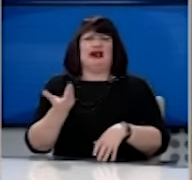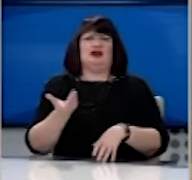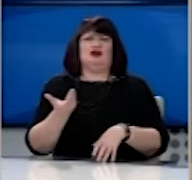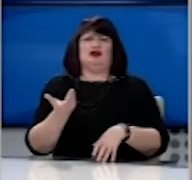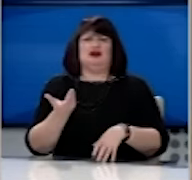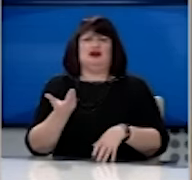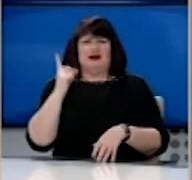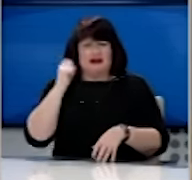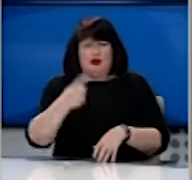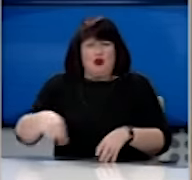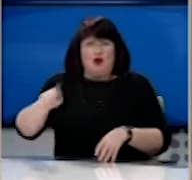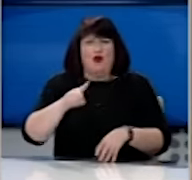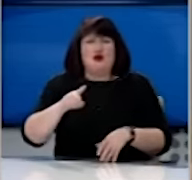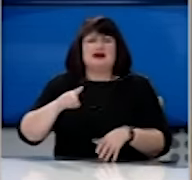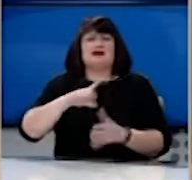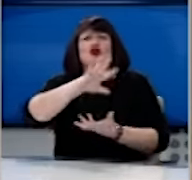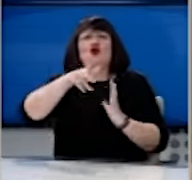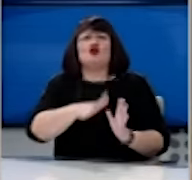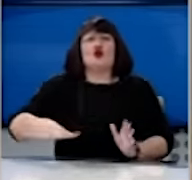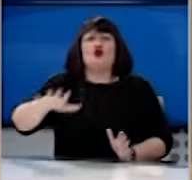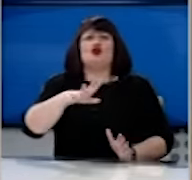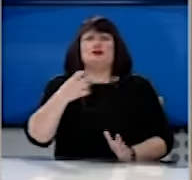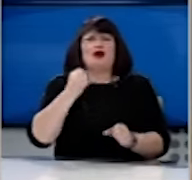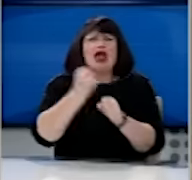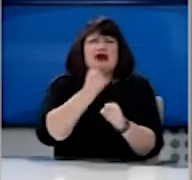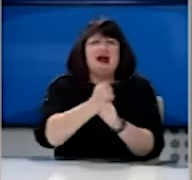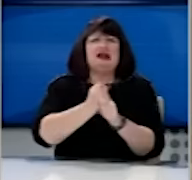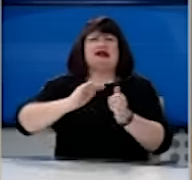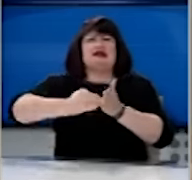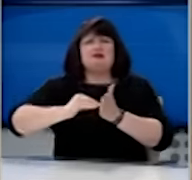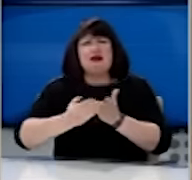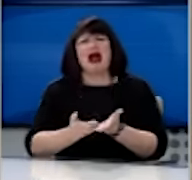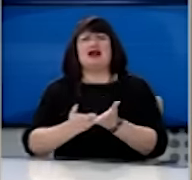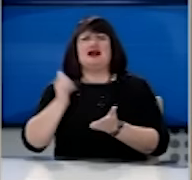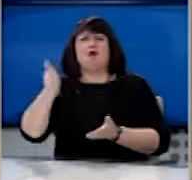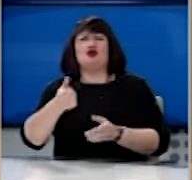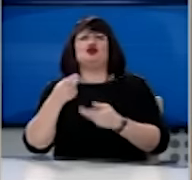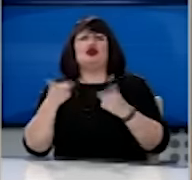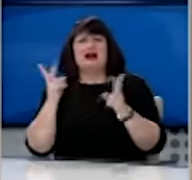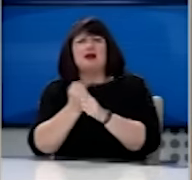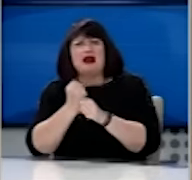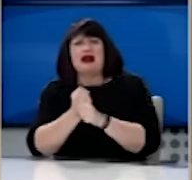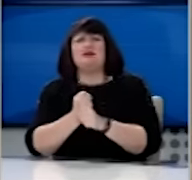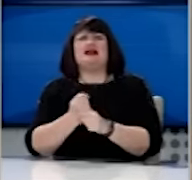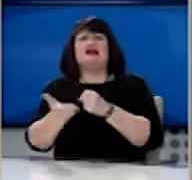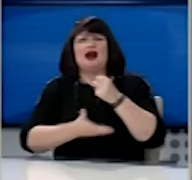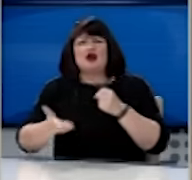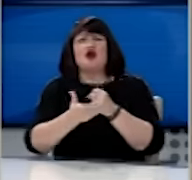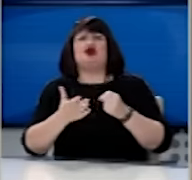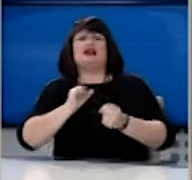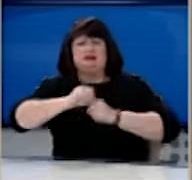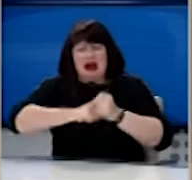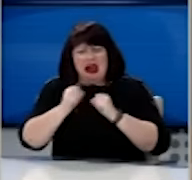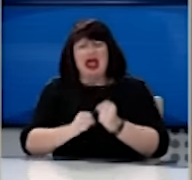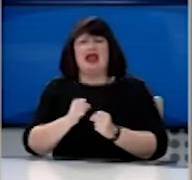ξέρουμε όλοι και όλες σε όλο τον κόσμο ότι υπάρχουν εργάτες, υπάλληλοι, αυτοαπασχολούμενοι, επαγγελματίες, αγρότες,